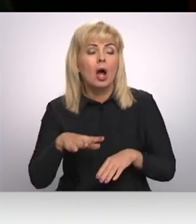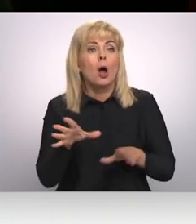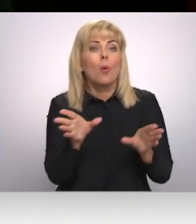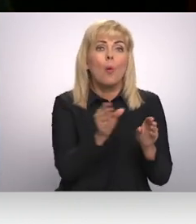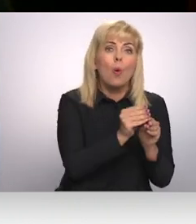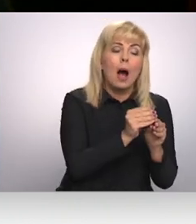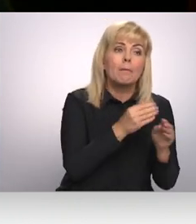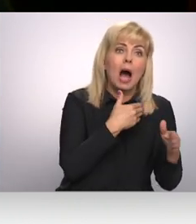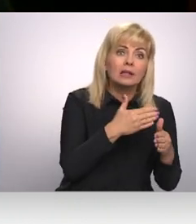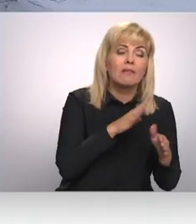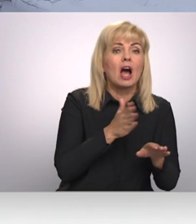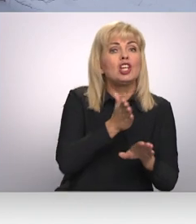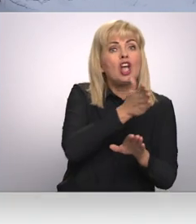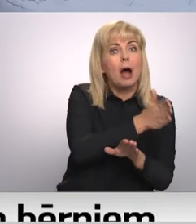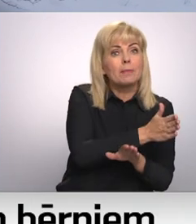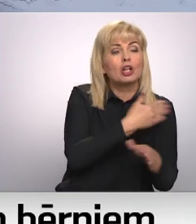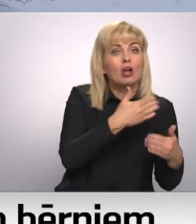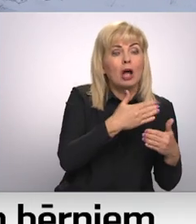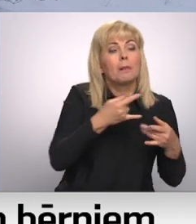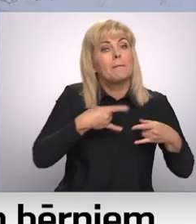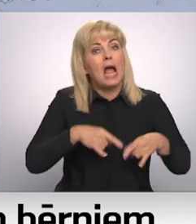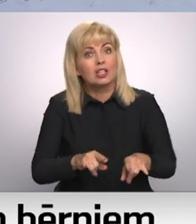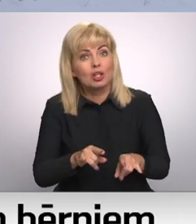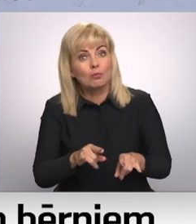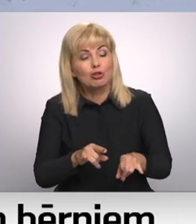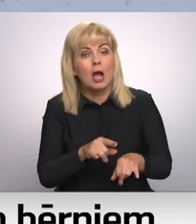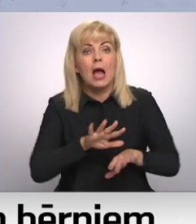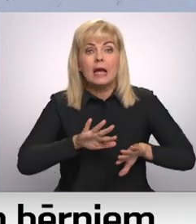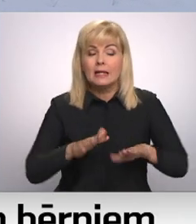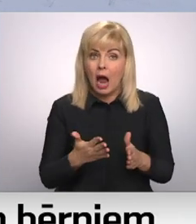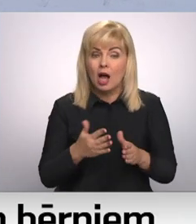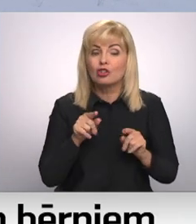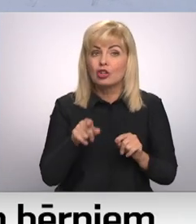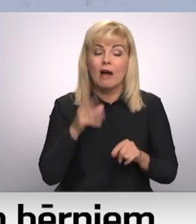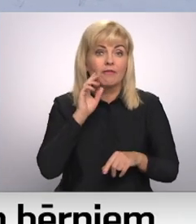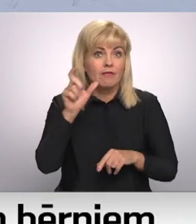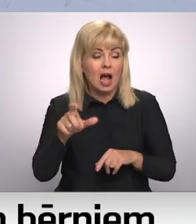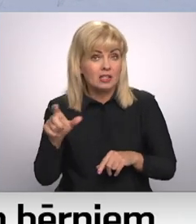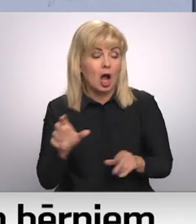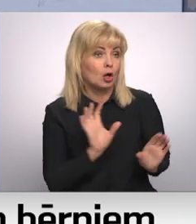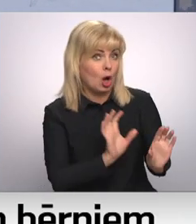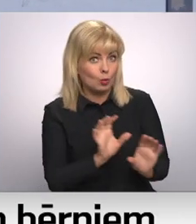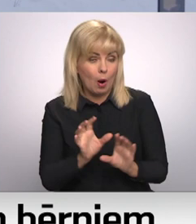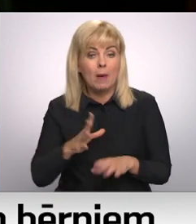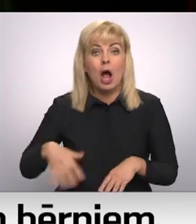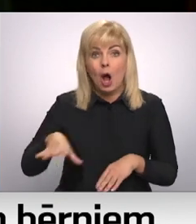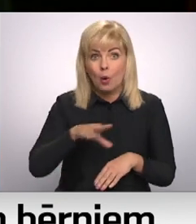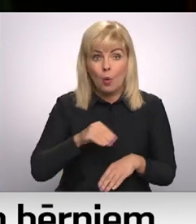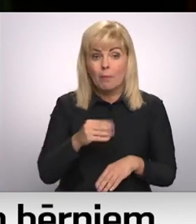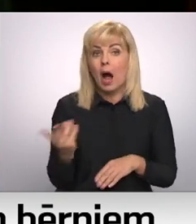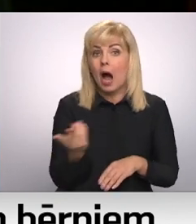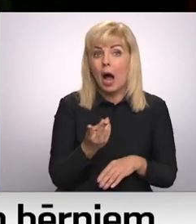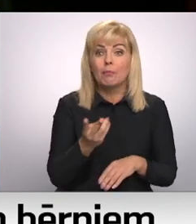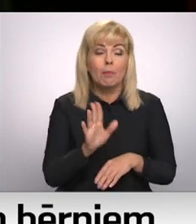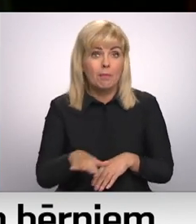attiecībās vai no iepriekšējām nākuši pasaulē, bet ja šie vecāki rūpējās kopīgi par abu bērniem,